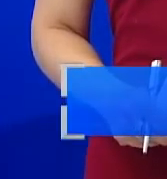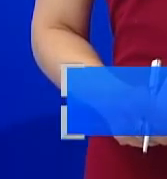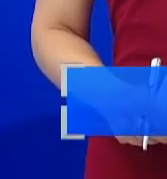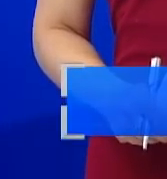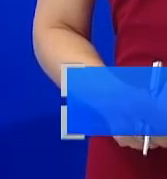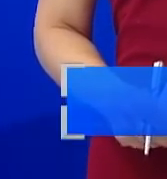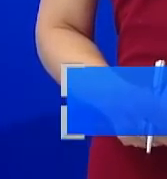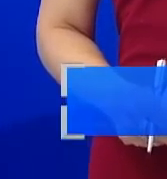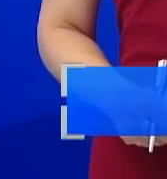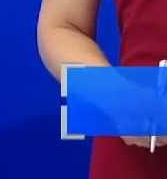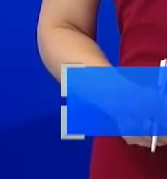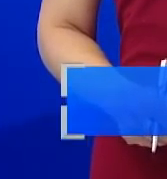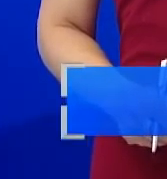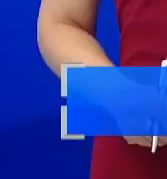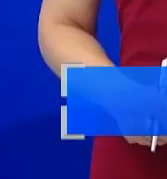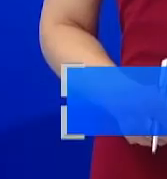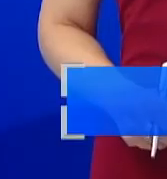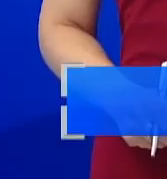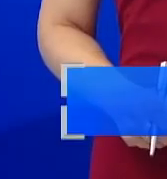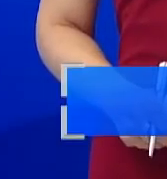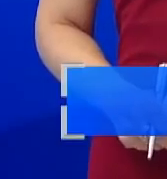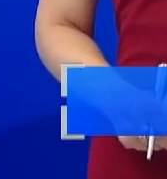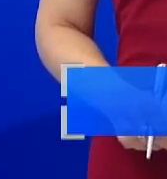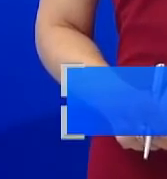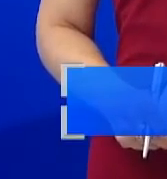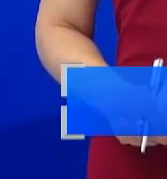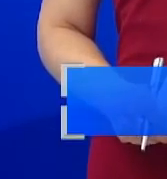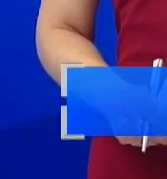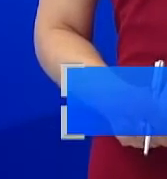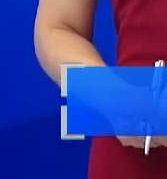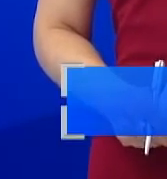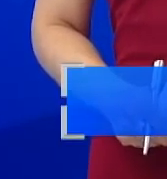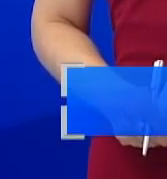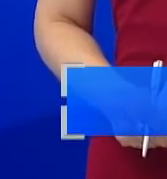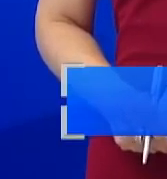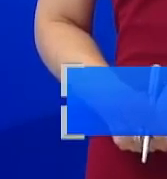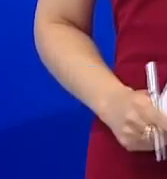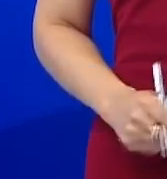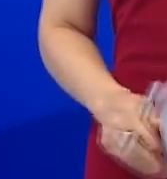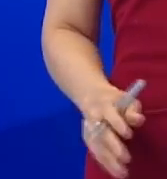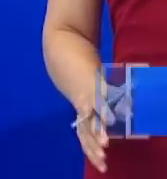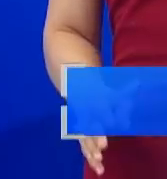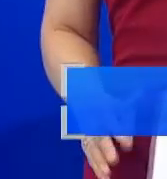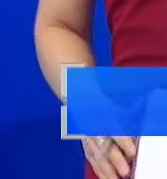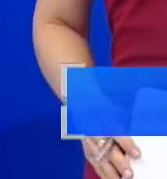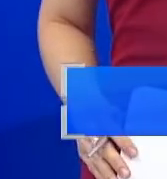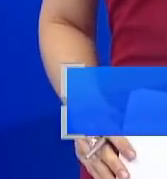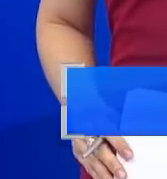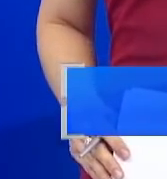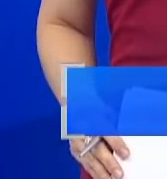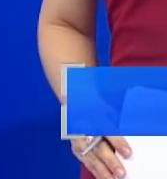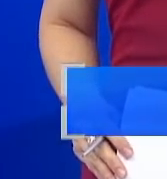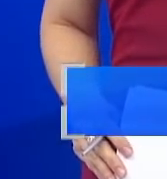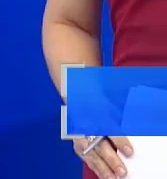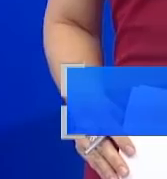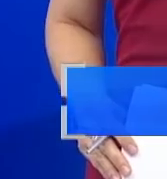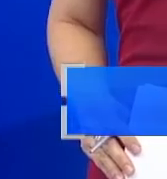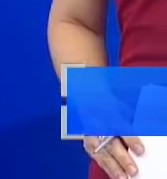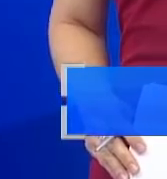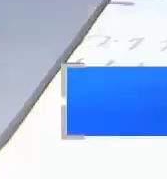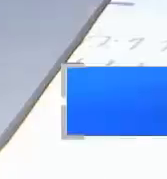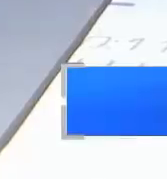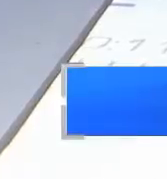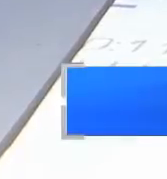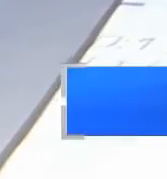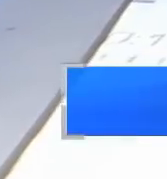taon na ang nakahatid ng balita. Susunod na ang Tunay na Buhay. Ako po si PR Canghel. Hanggang bukas para sa